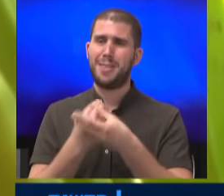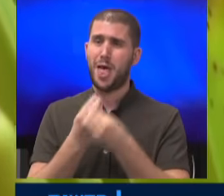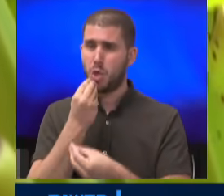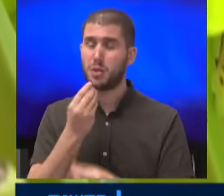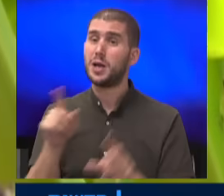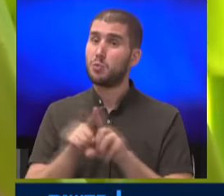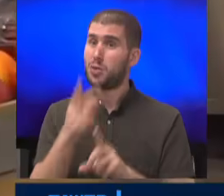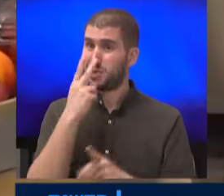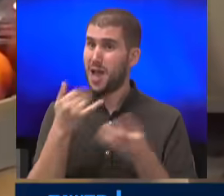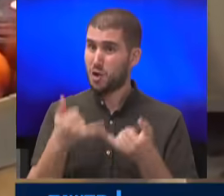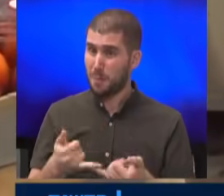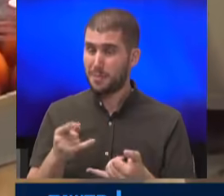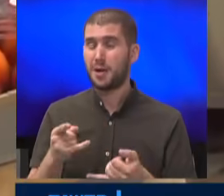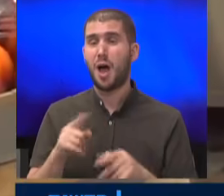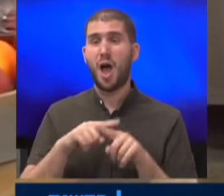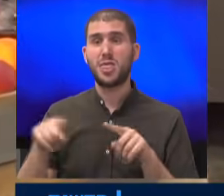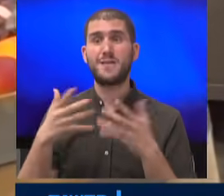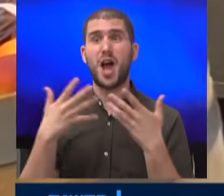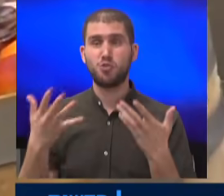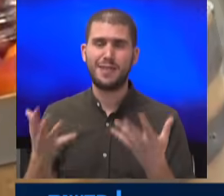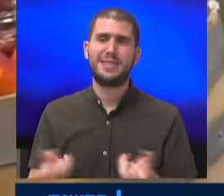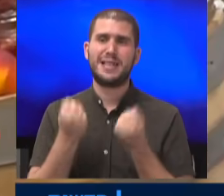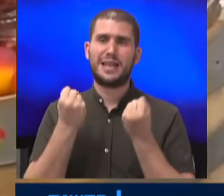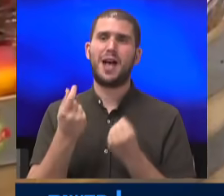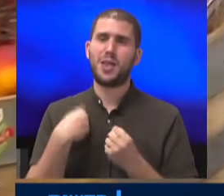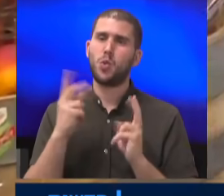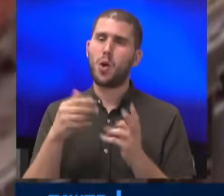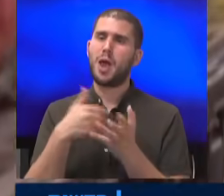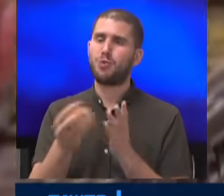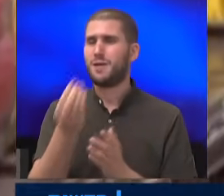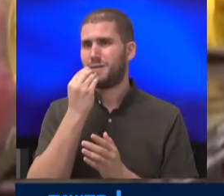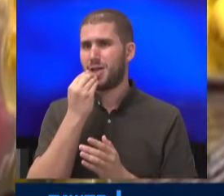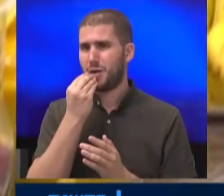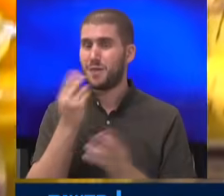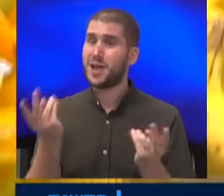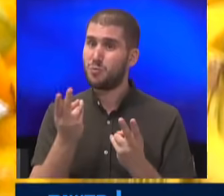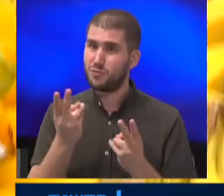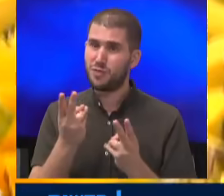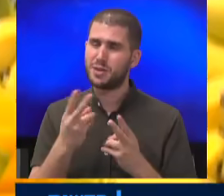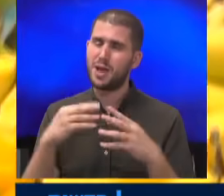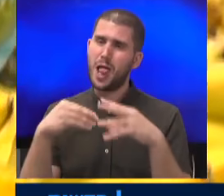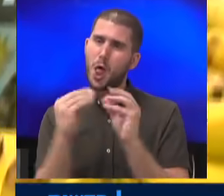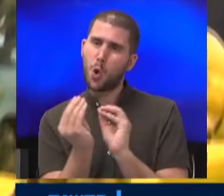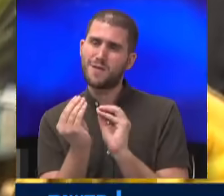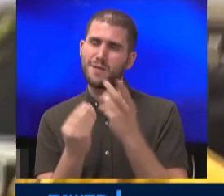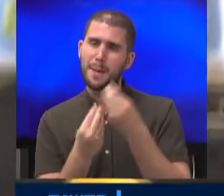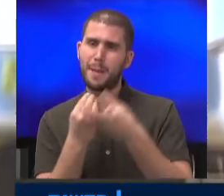הענף החשוב הזה ניצל, ואנחנו נוכל להמשיך לאכול וכמובן לחופף בננות.